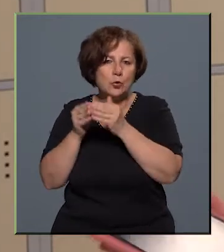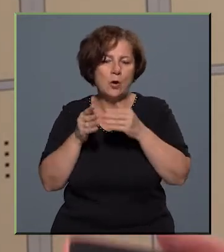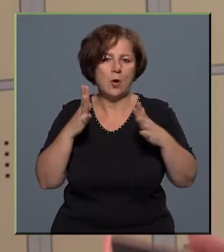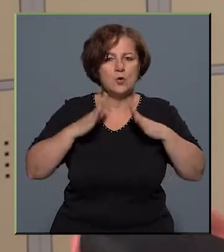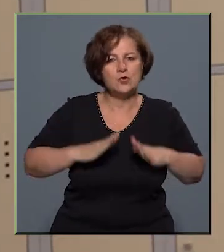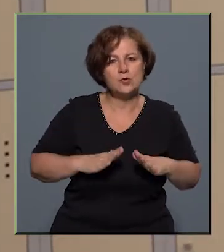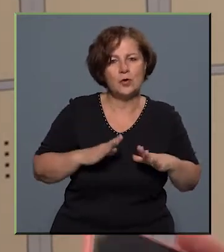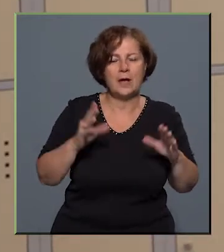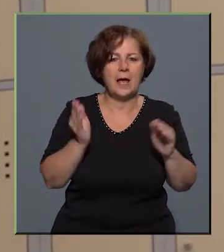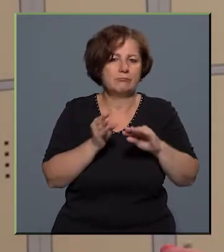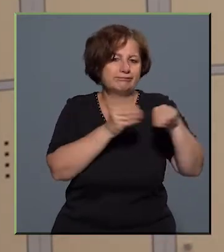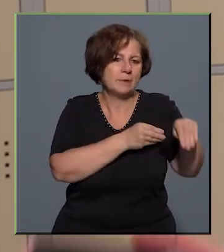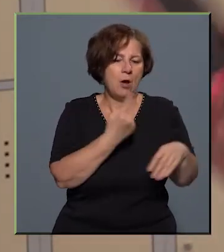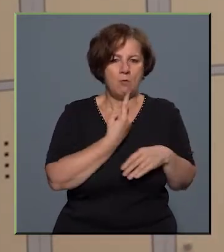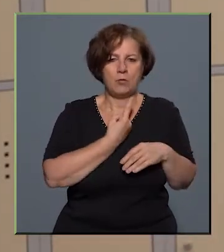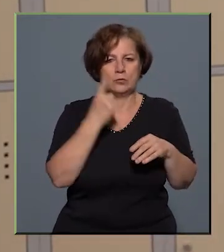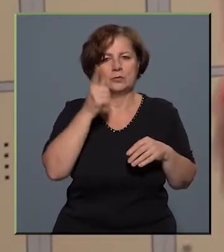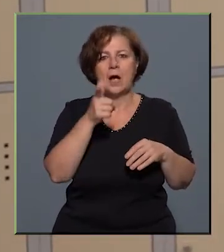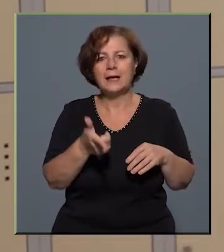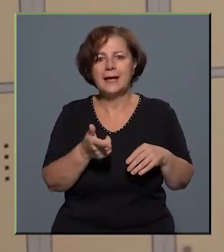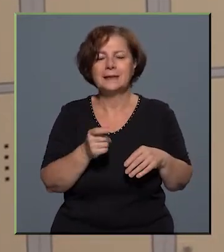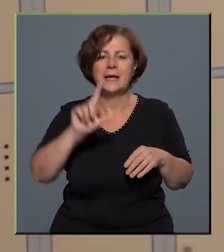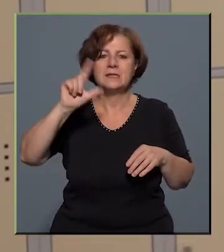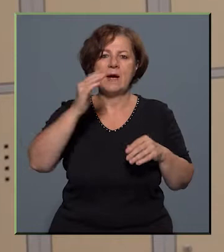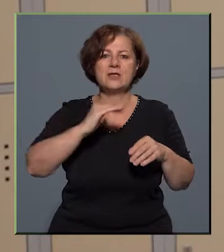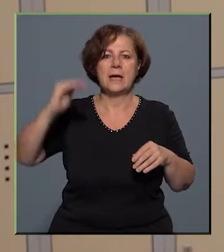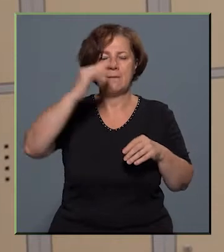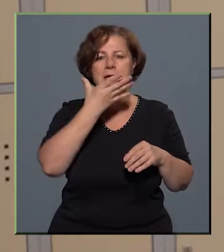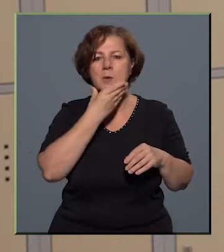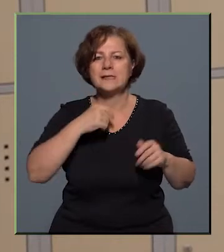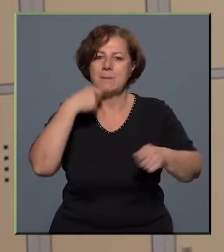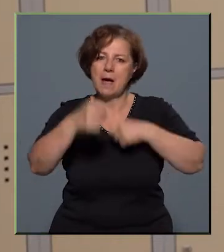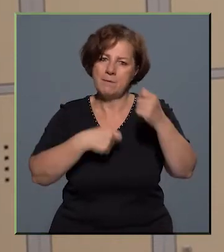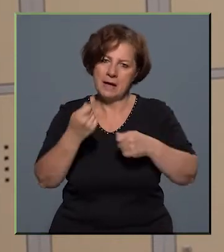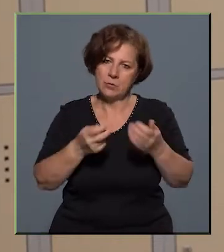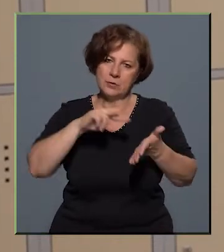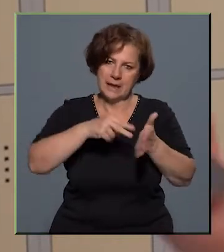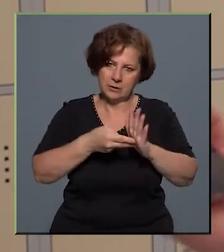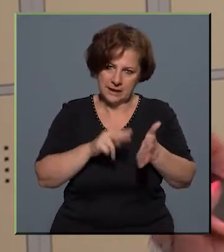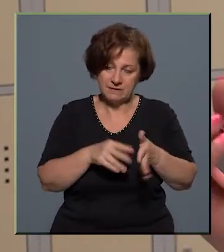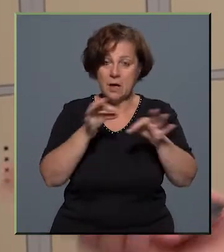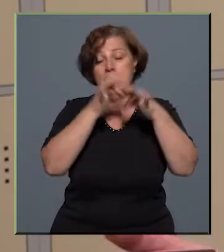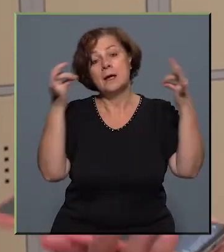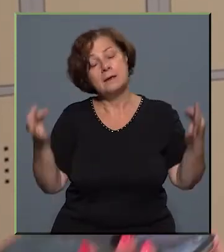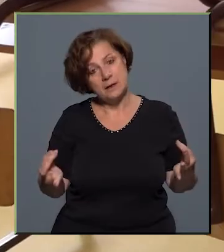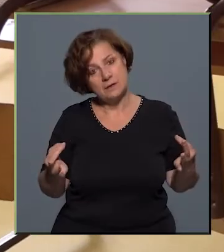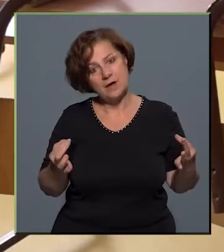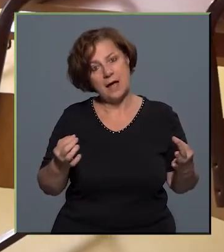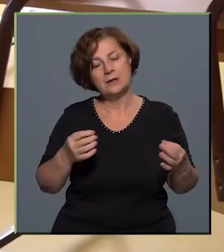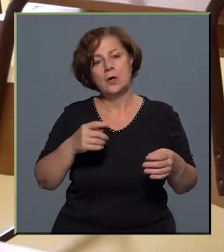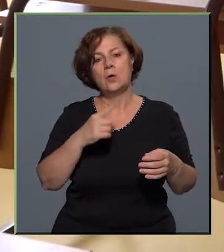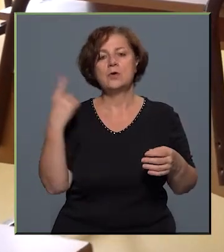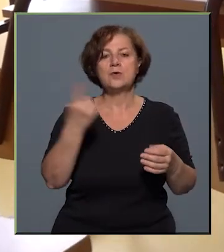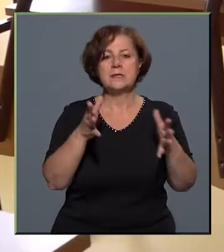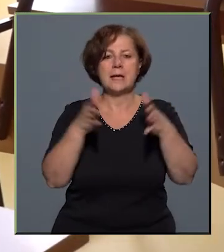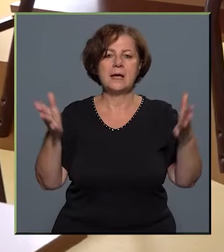kicsit így el tudnak vonulni, maguk tudnak lenni. Ez a második emeleten nagyon szépen megoldották a tervezők. Nyilván, hogy az osztálytermek is tágasak